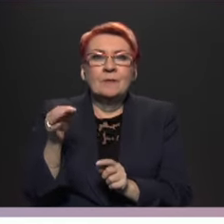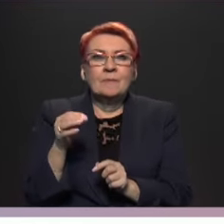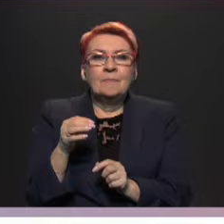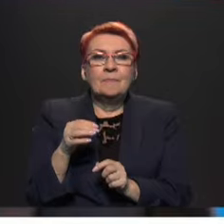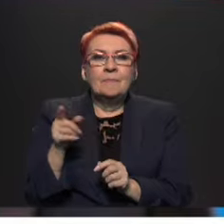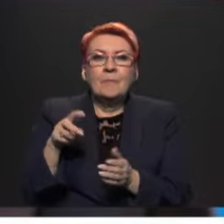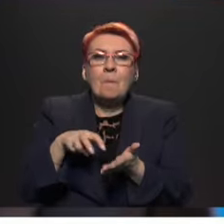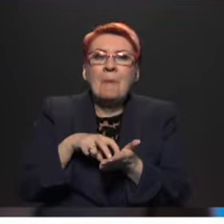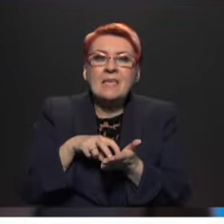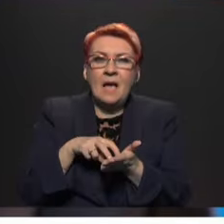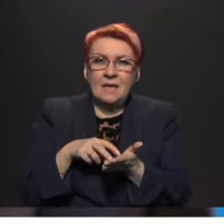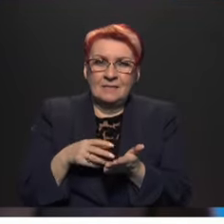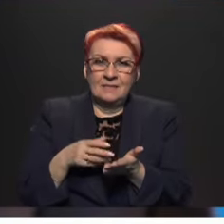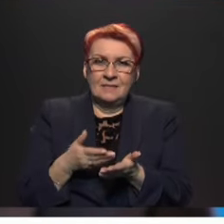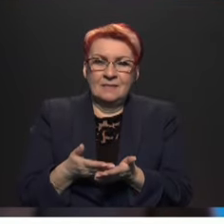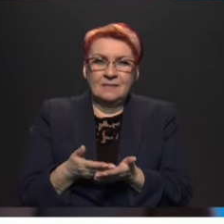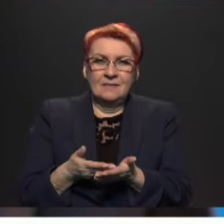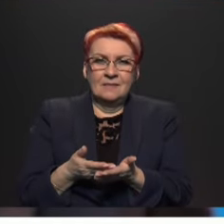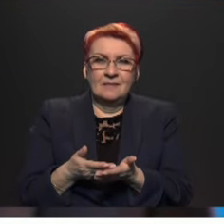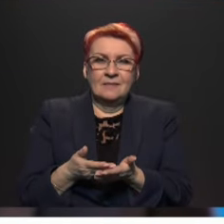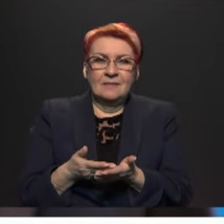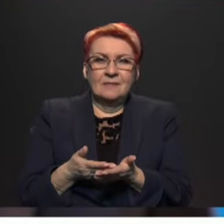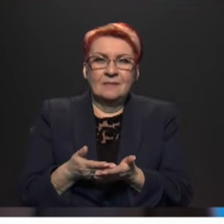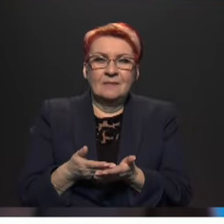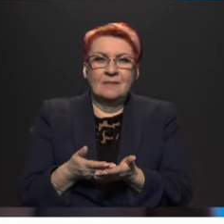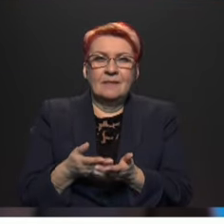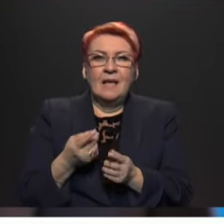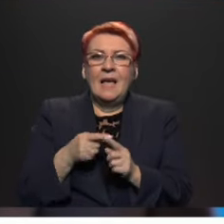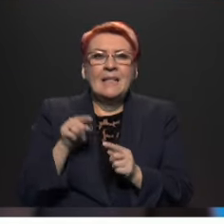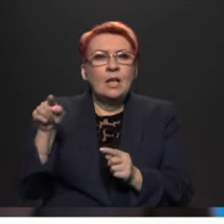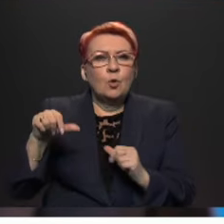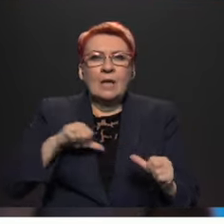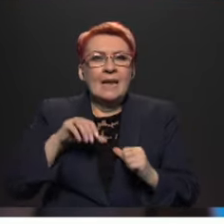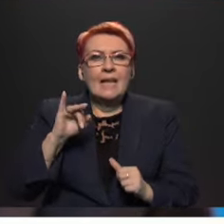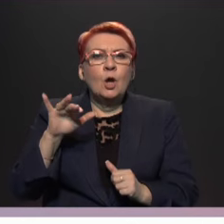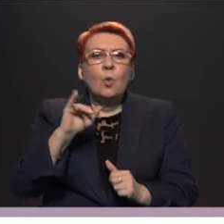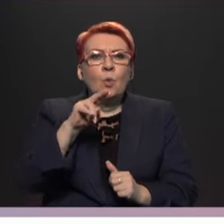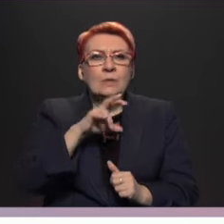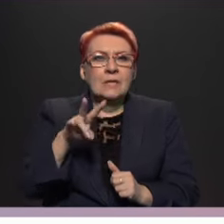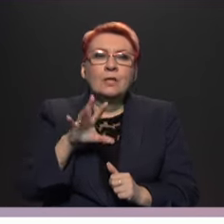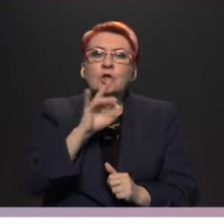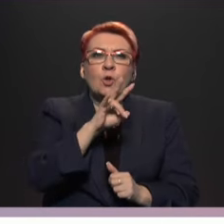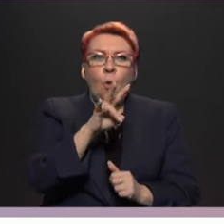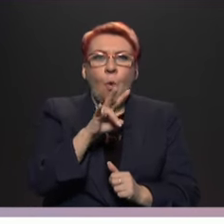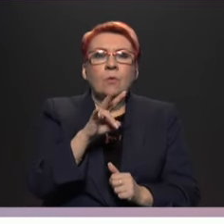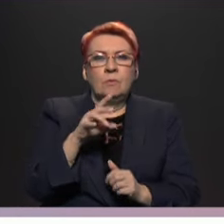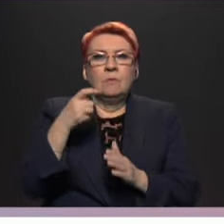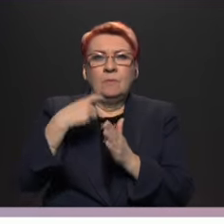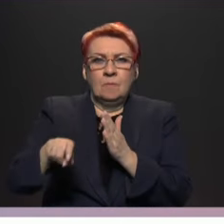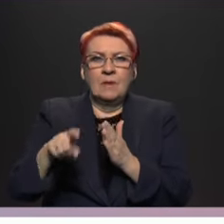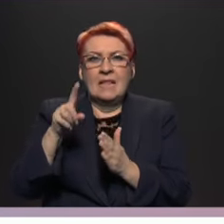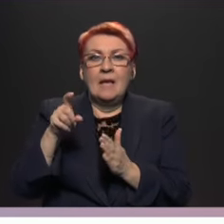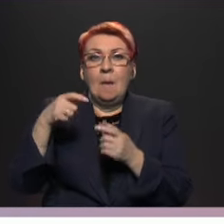Слабость боязнь такая, да, на самом деле. То есть это не тот грех Иудин, да, когда действительно он продал Христа